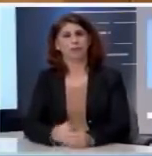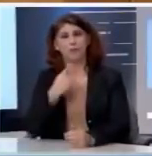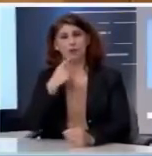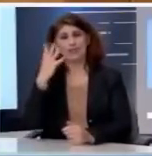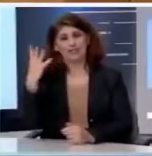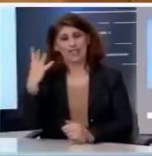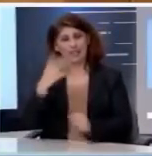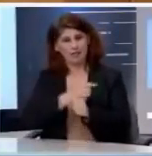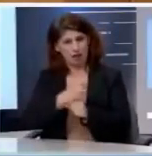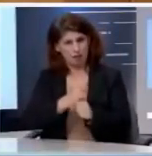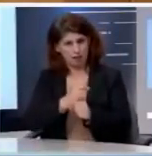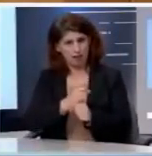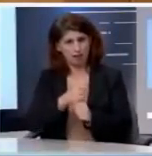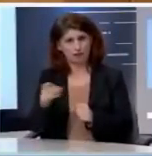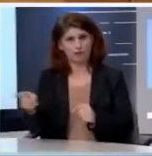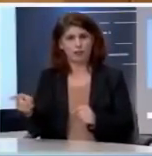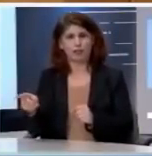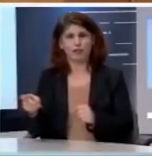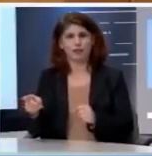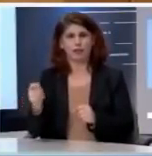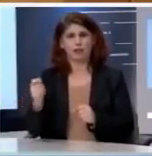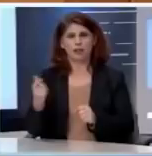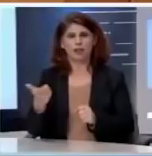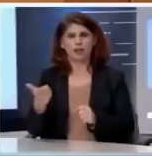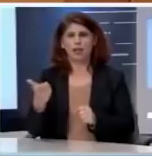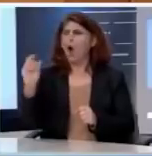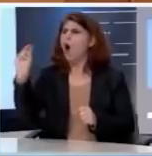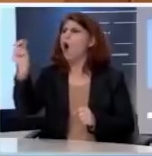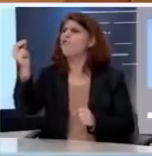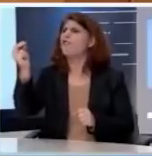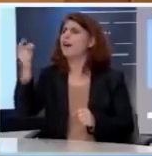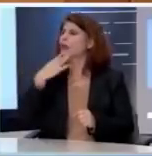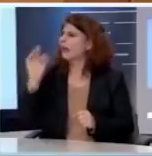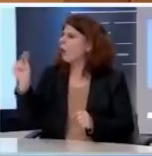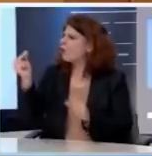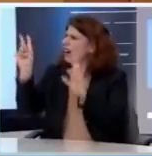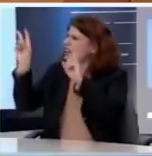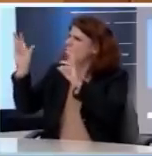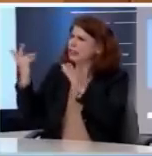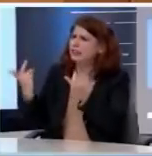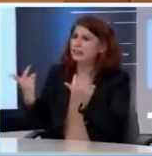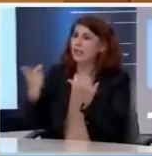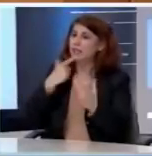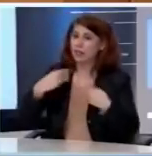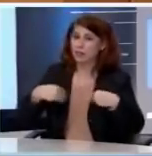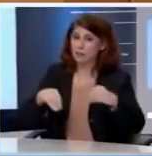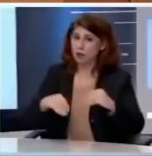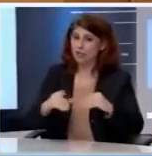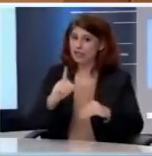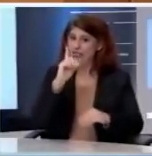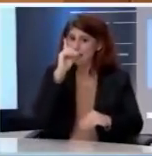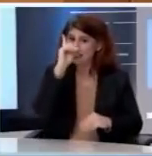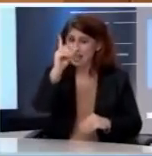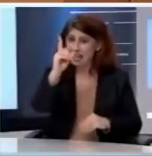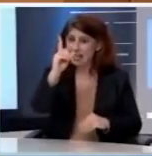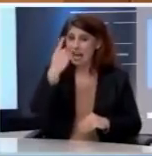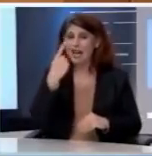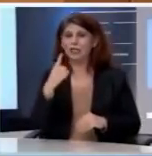φάρμακα. Τέσσερα αυτά φάρμακα, να ξέρετε, είναι ορφανά φάρμακα. Δηλαδή, θα πει αυτό, οι πωλήσεις τους αναφέρονται σε έναν